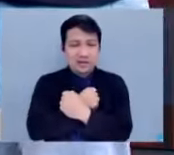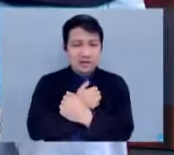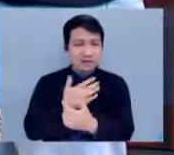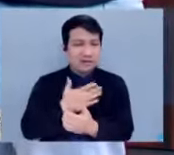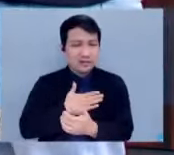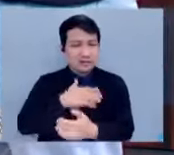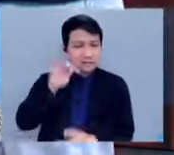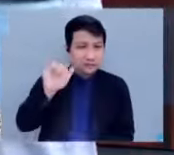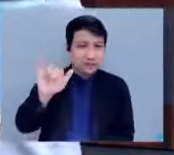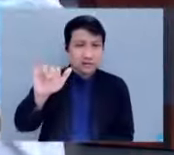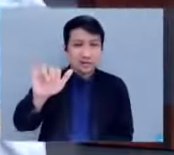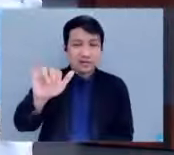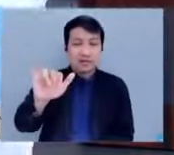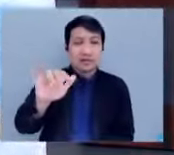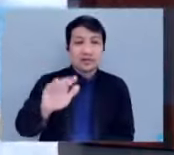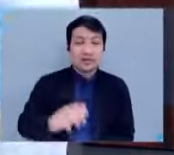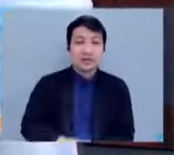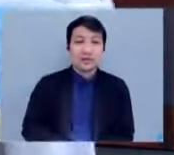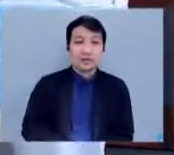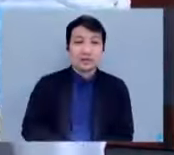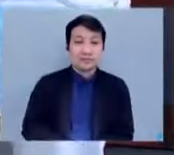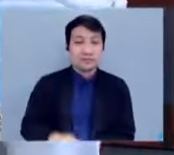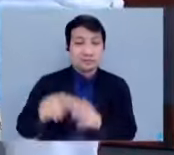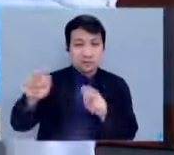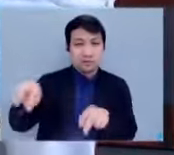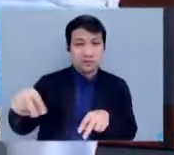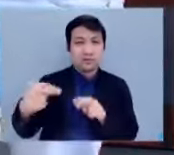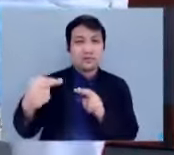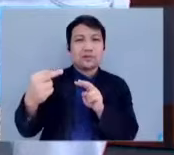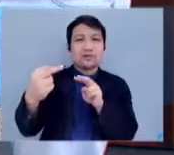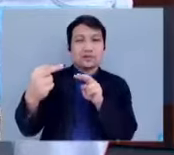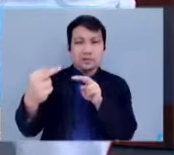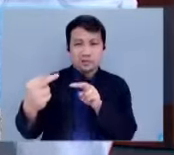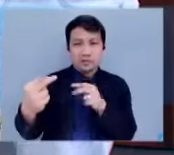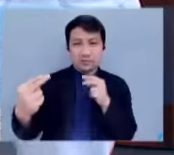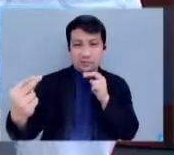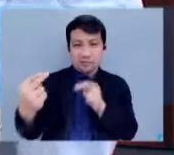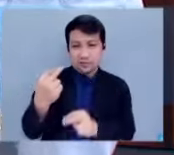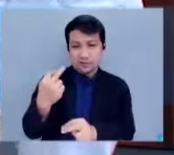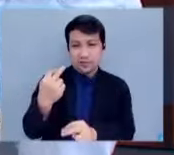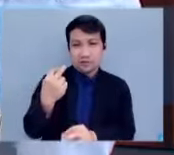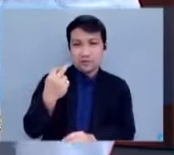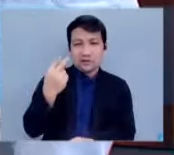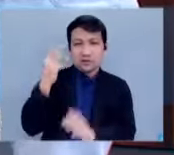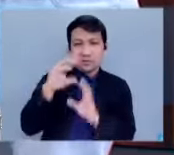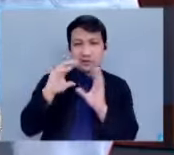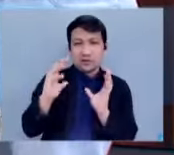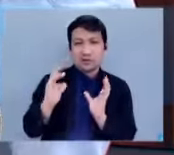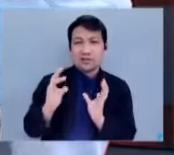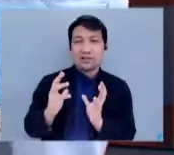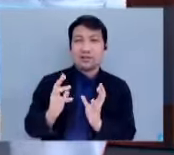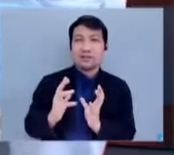maglalaho kapag tumingin ka na saakin mundo ko